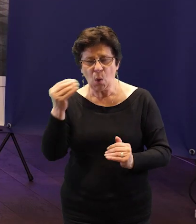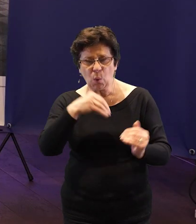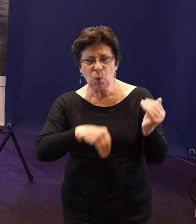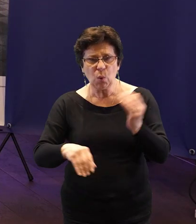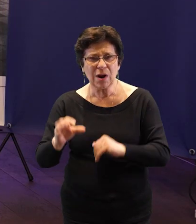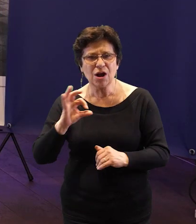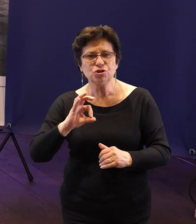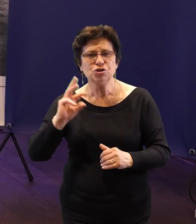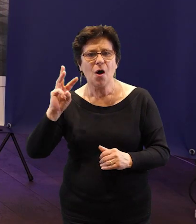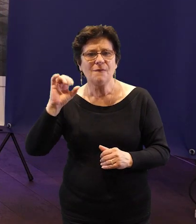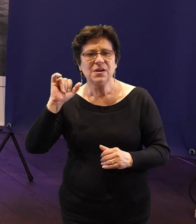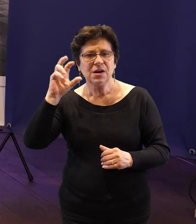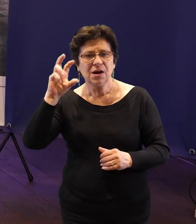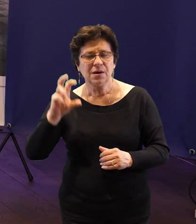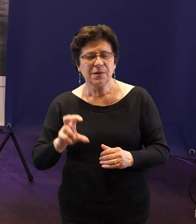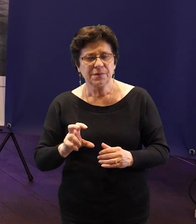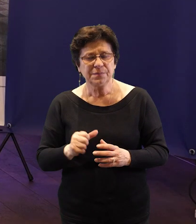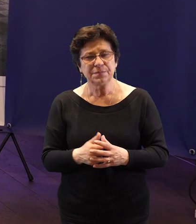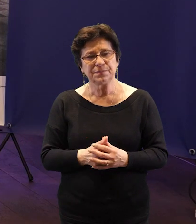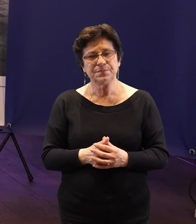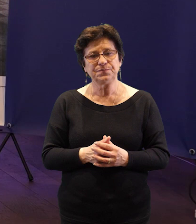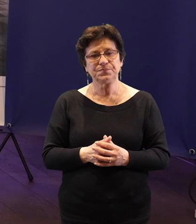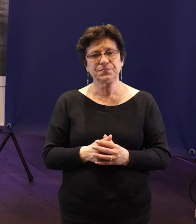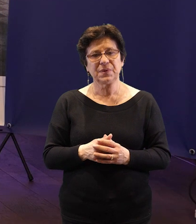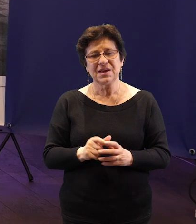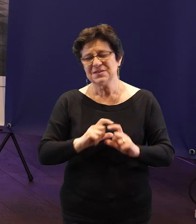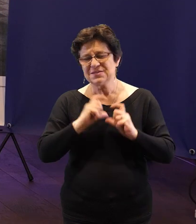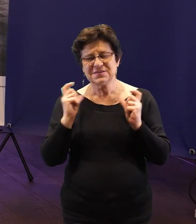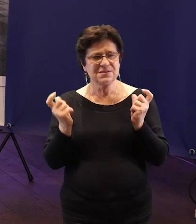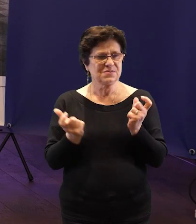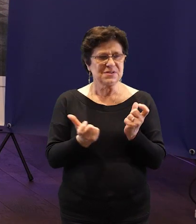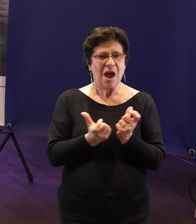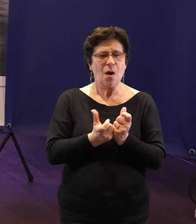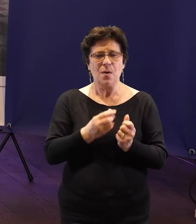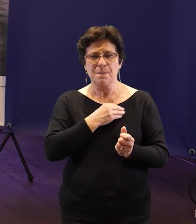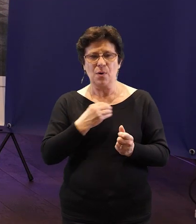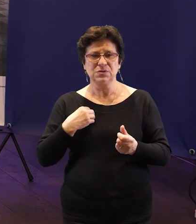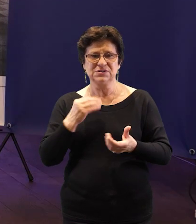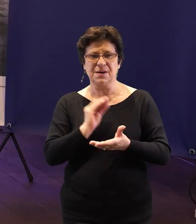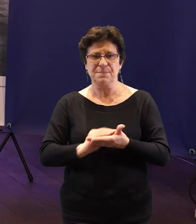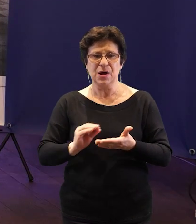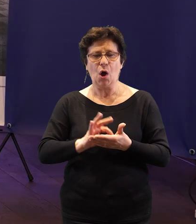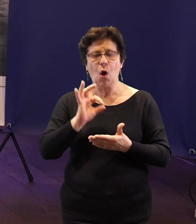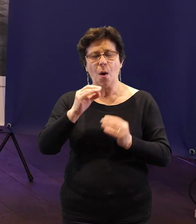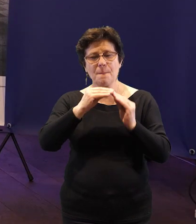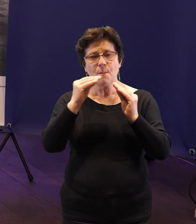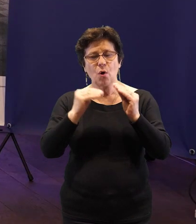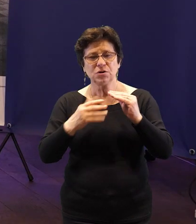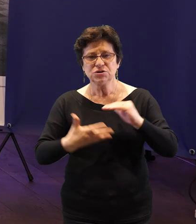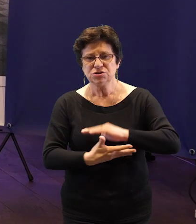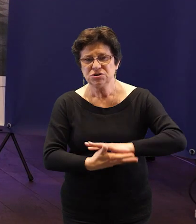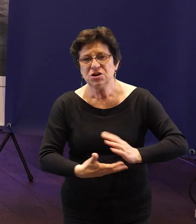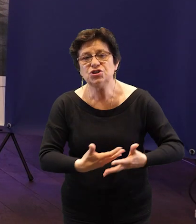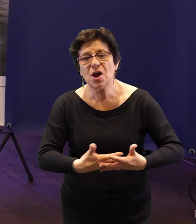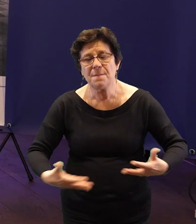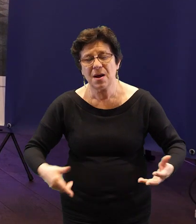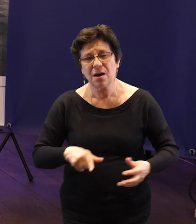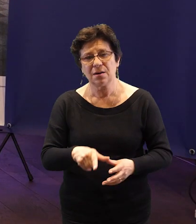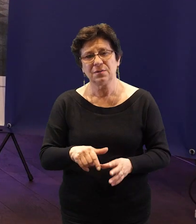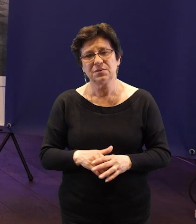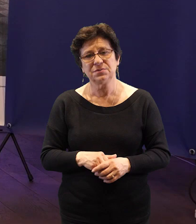od północy Polski do południa Polski gazety pisały o podziemiach w Górach Sowich.